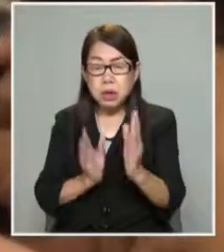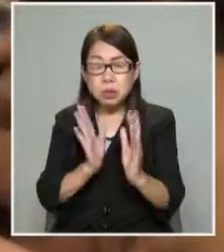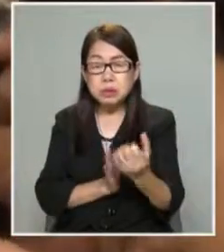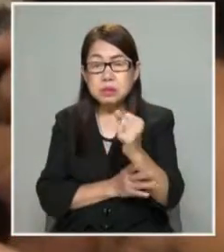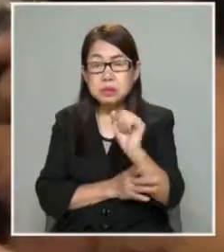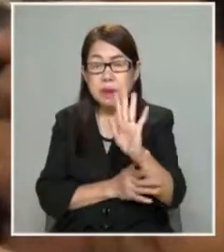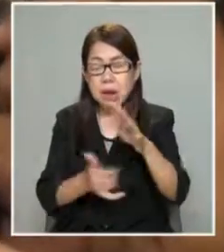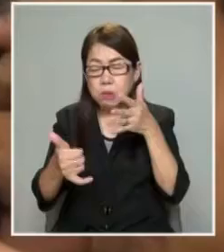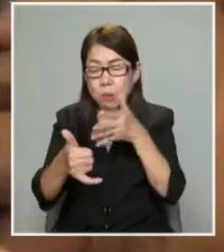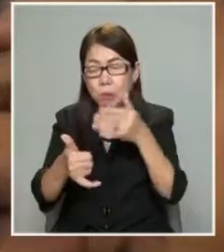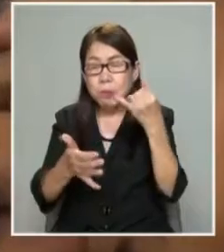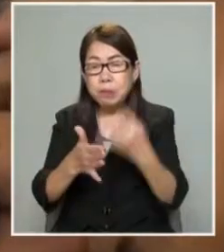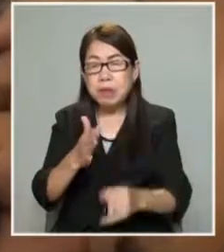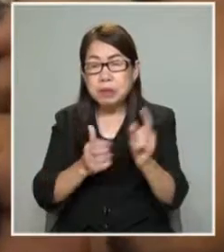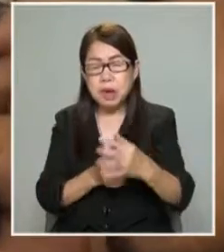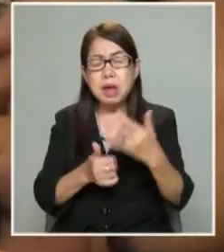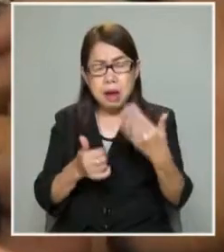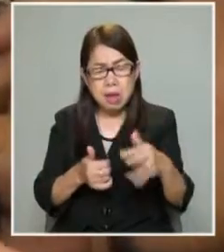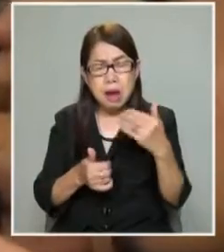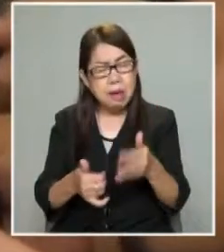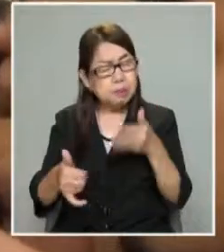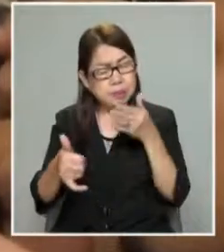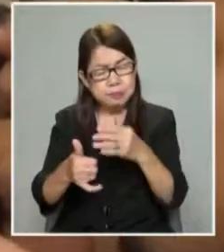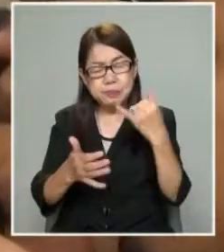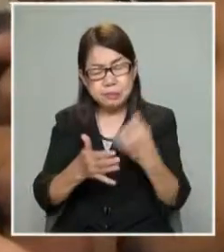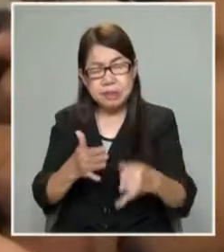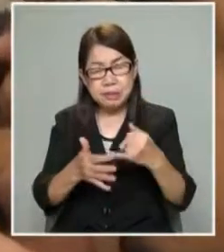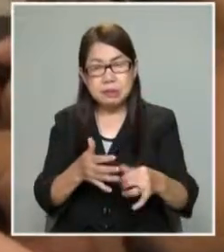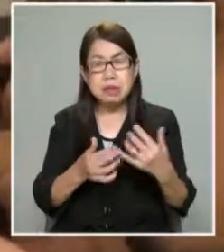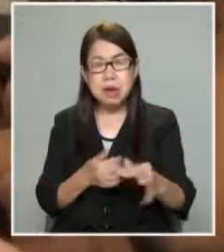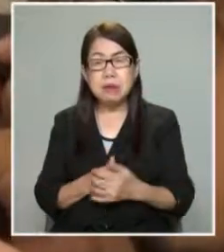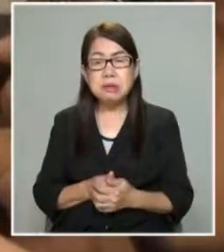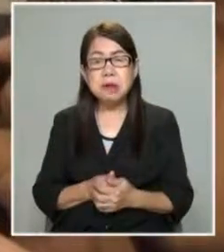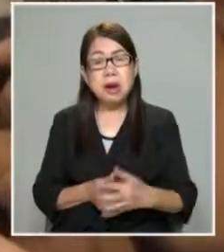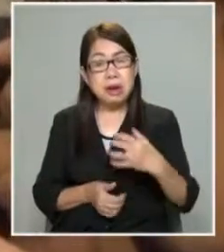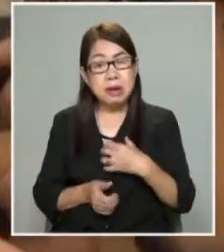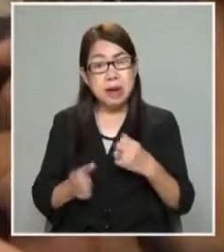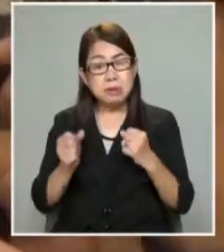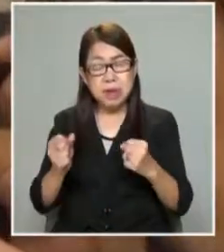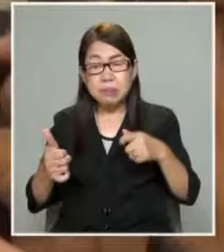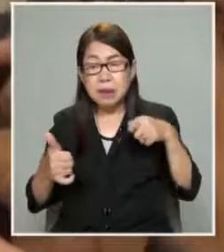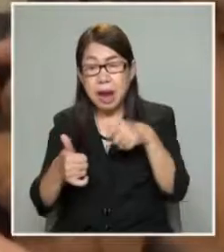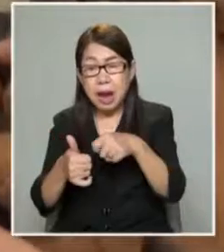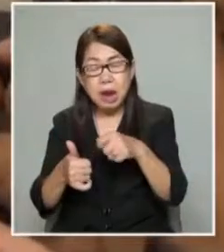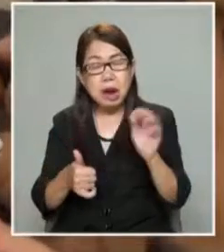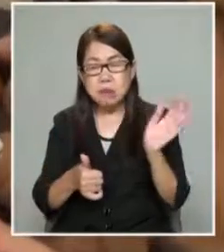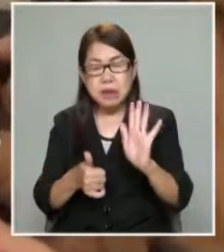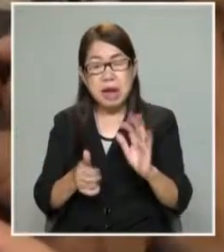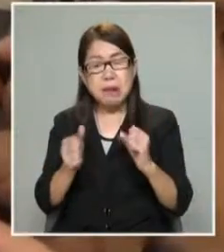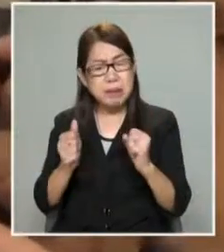า แจ้งไปแล้วฮะแจ้งไปแล้วฮะ ข้อพยายามฆ่าไม่ใช่การรักษา ไม่ใช่แค่ฆ่าฮะร่วมฆ่